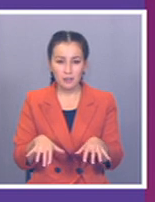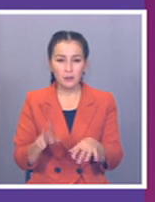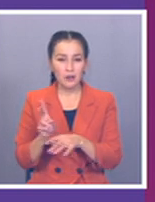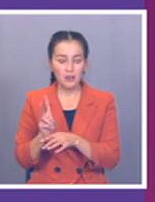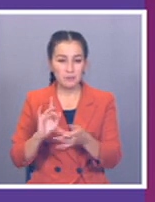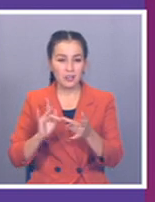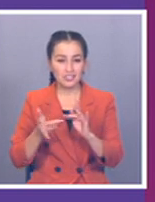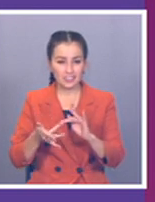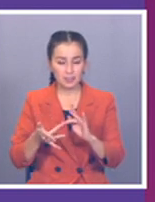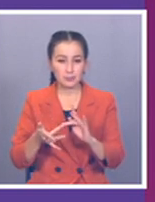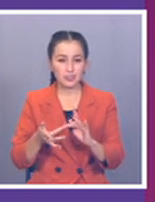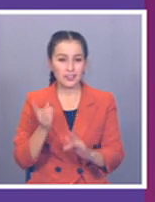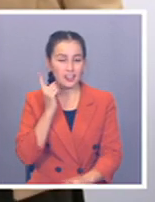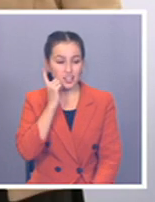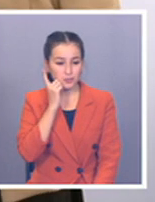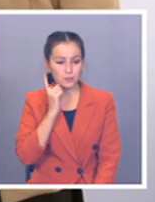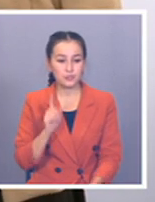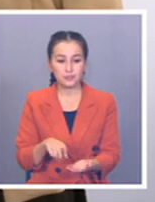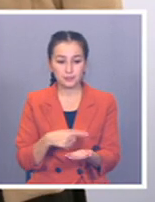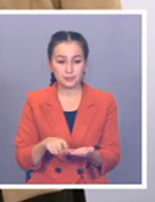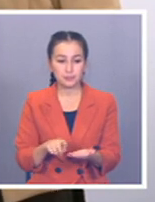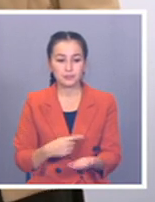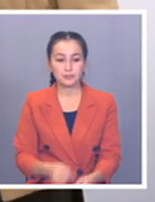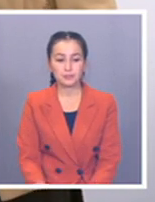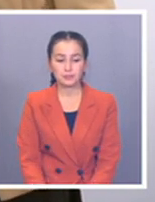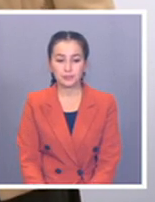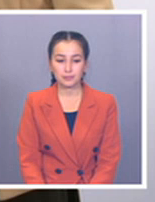компьютер, модем, телефон.